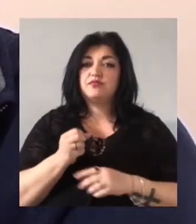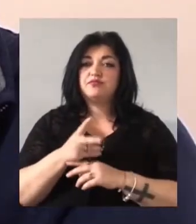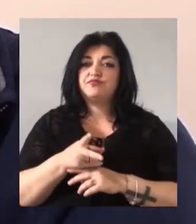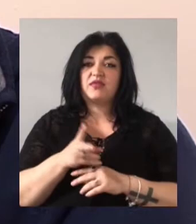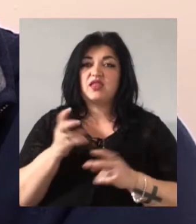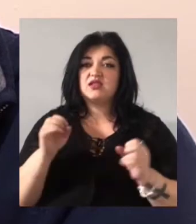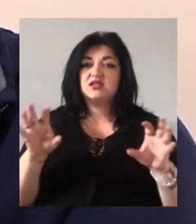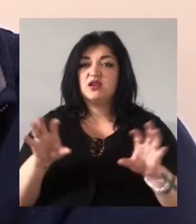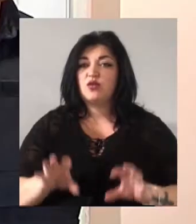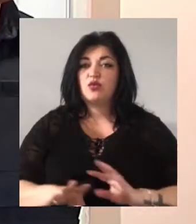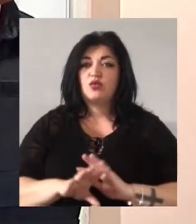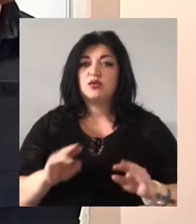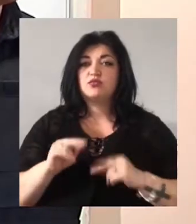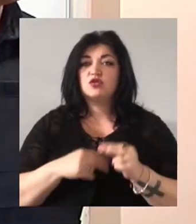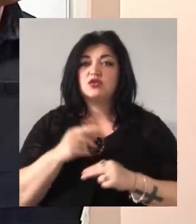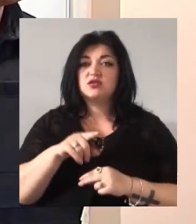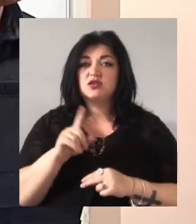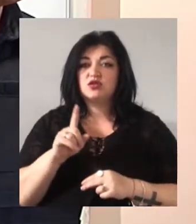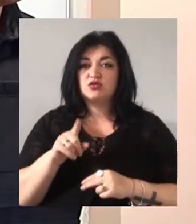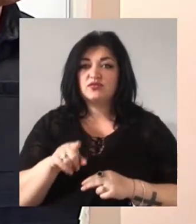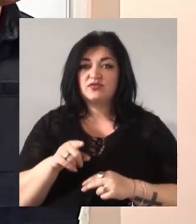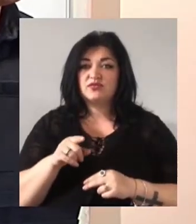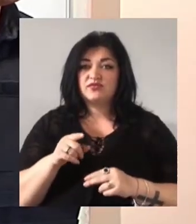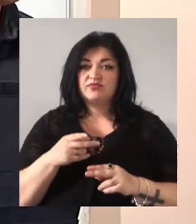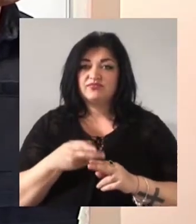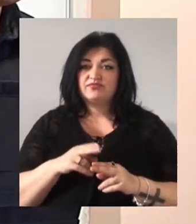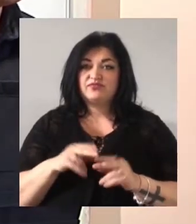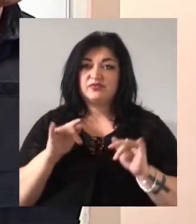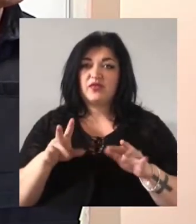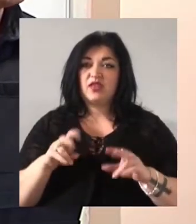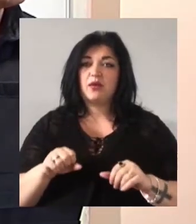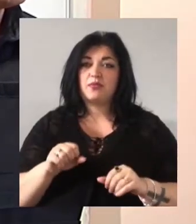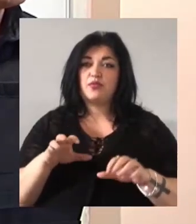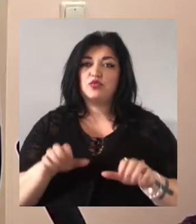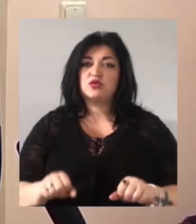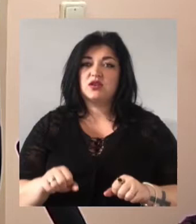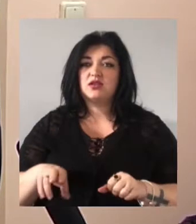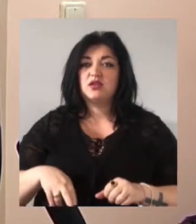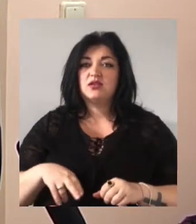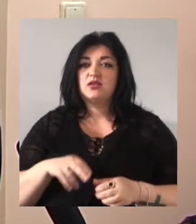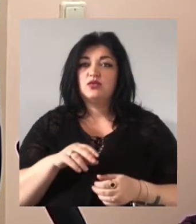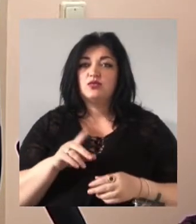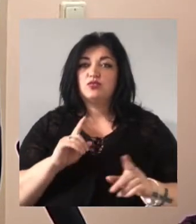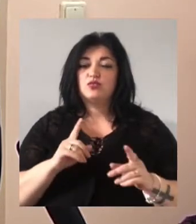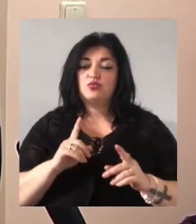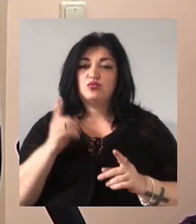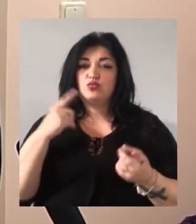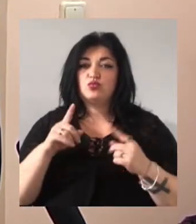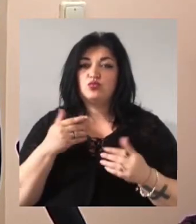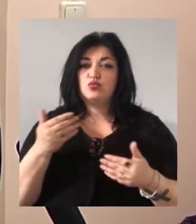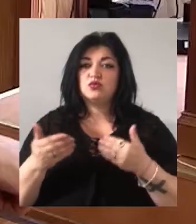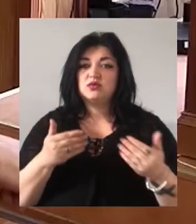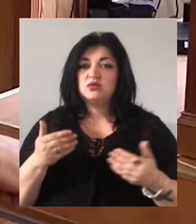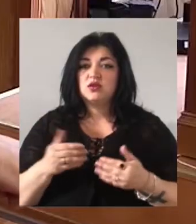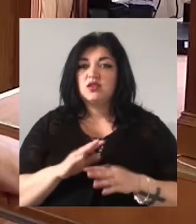незаконним. Через те, що він на час розгляду справи залишався на посаді директора музею, частину позову про виплату втраченої заробітної плати